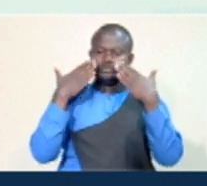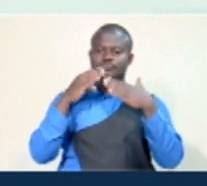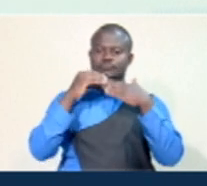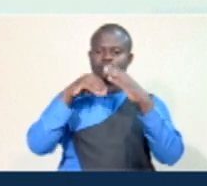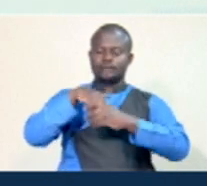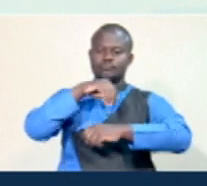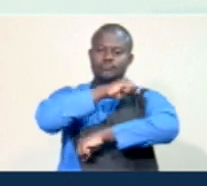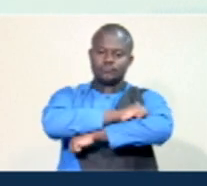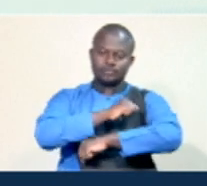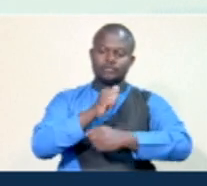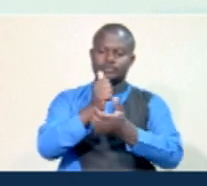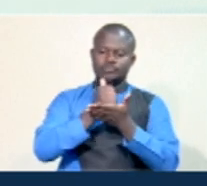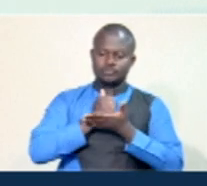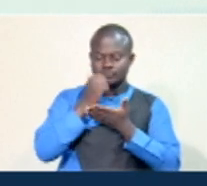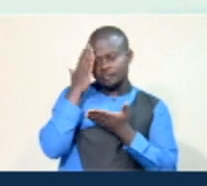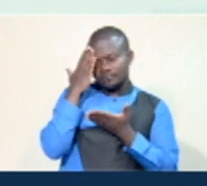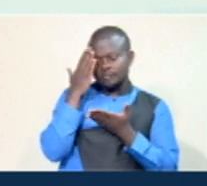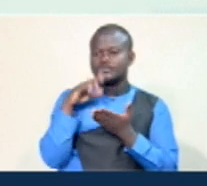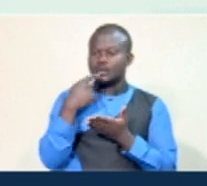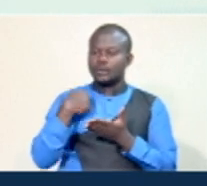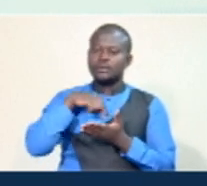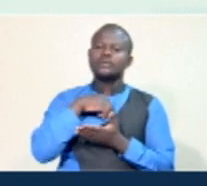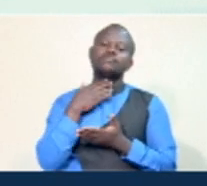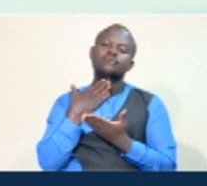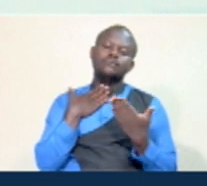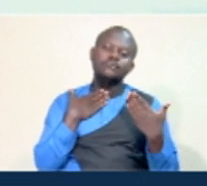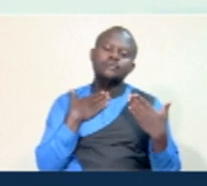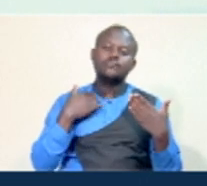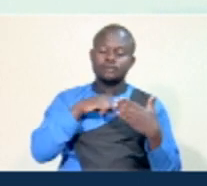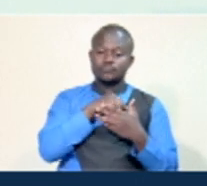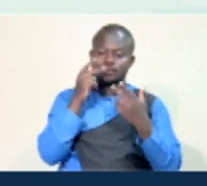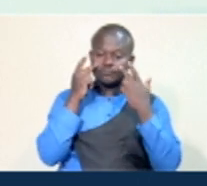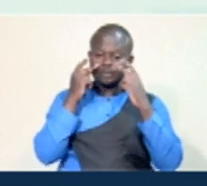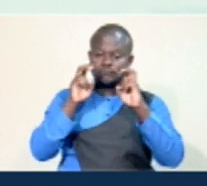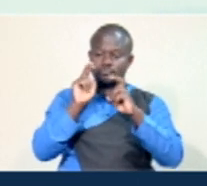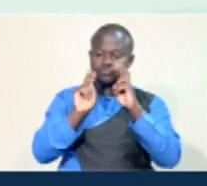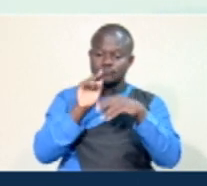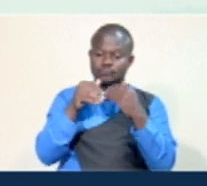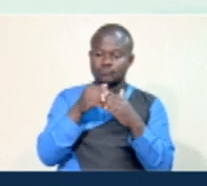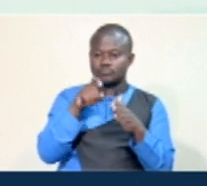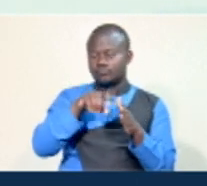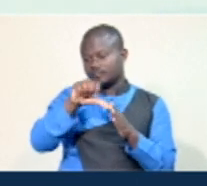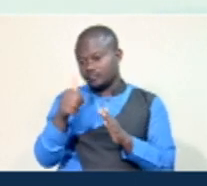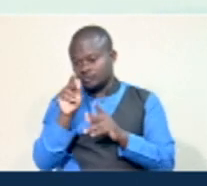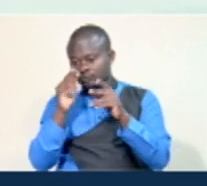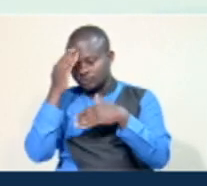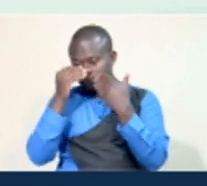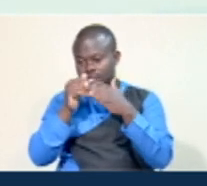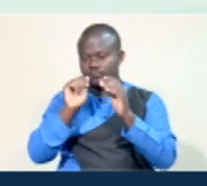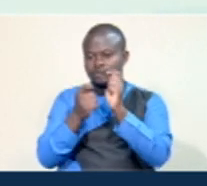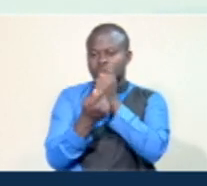ubuyobozi bw'ishuri mwadufashije kumenya abo twifuza kuba bo. Twabonye ko abantu bakenera abandi bantu kugira ngo